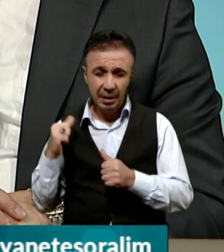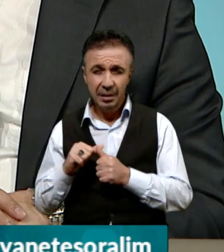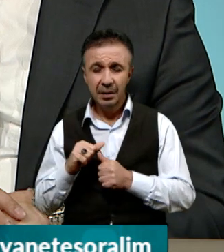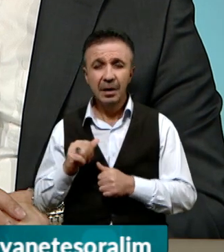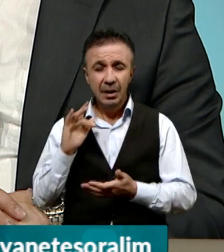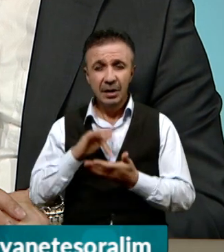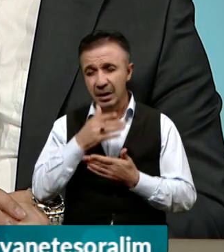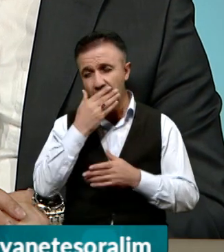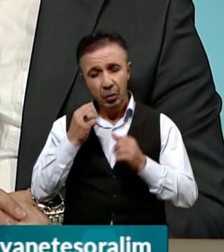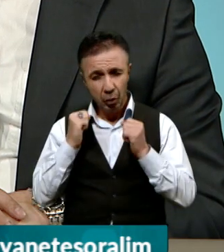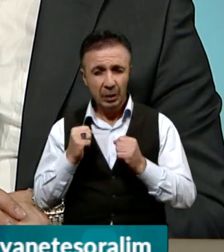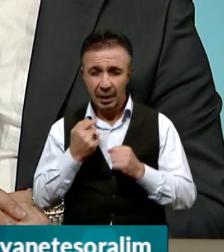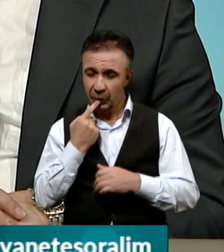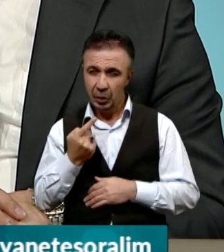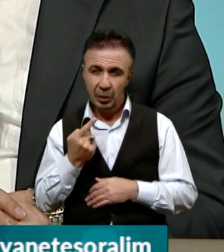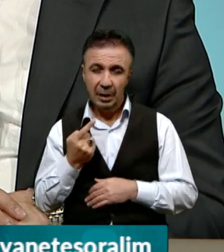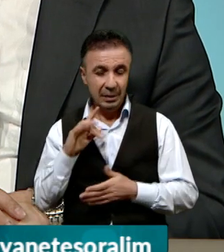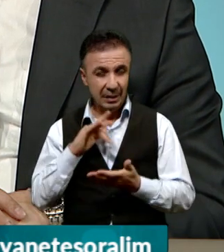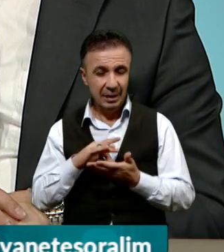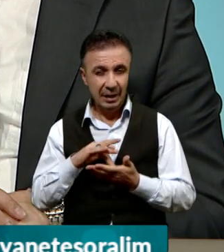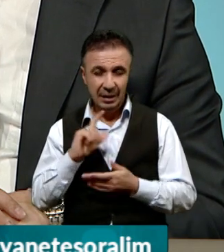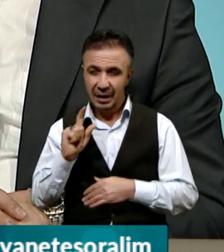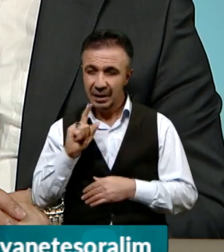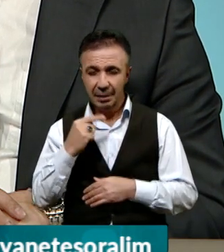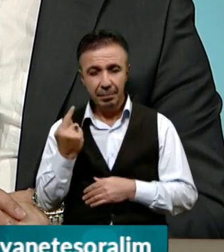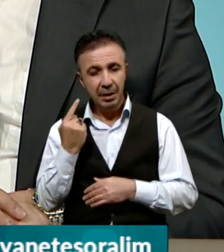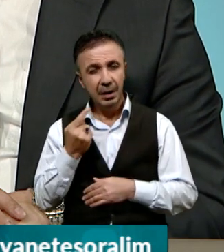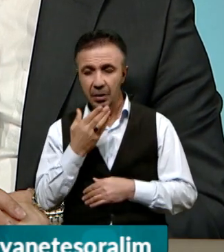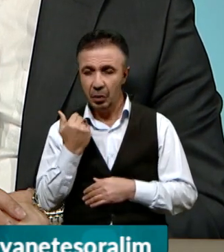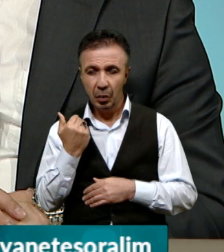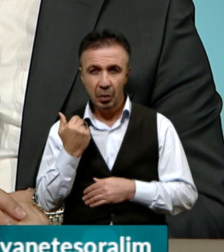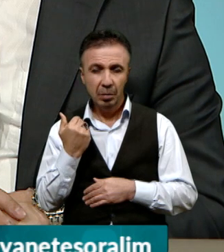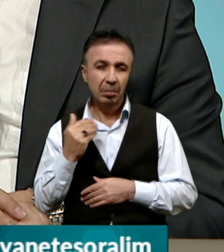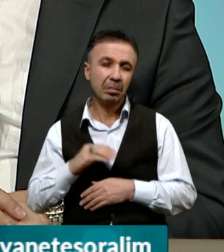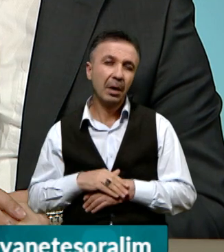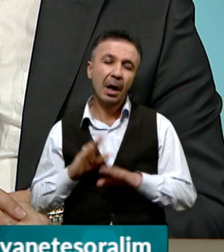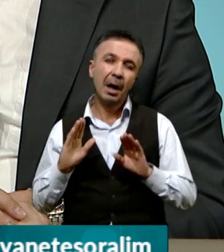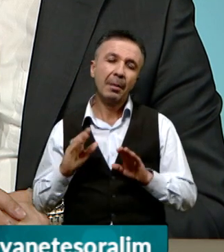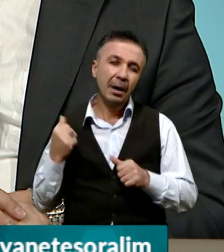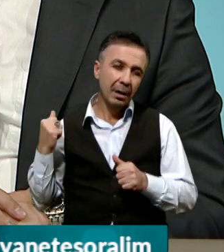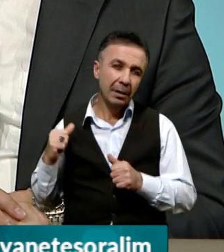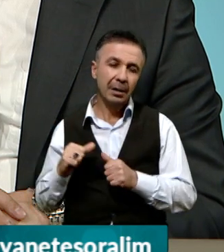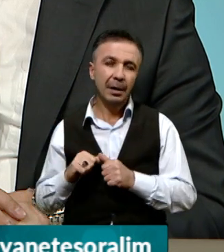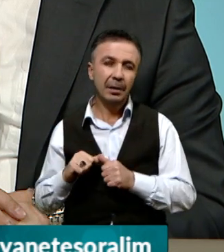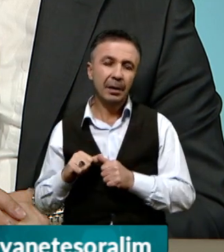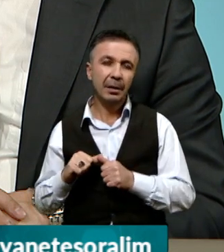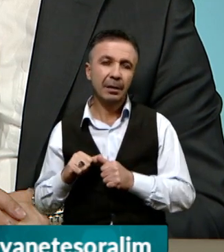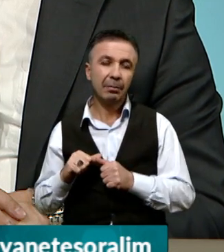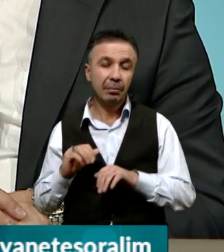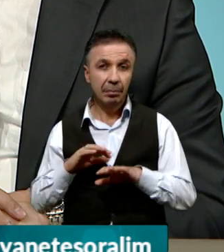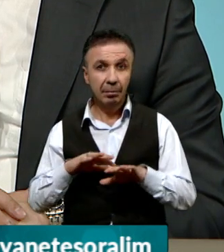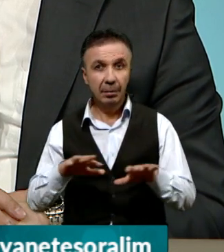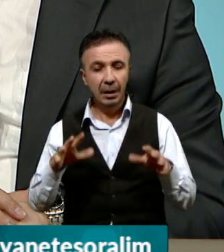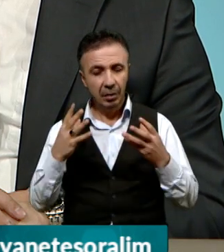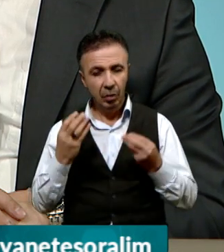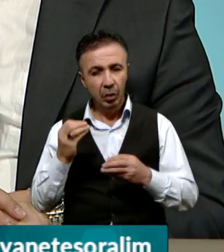tutalım. Ne olur ne olmaz. Aslında kefareti gerektirecek bir durum hiçbir başlarına gelmemiş ama yine de çok yaygın olduğu için böyle